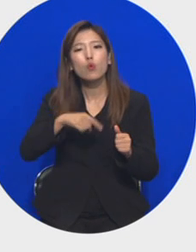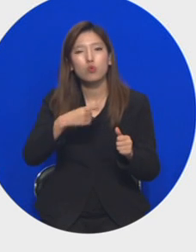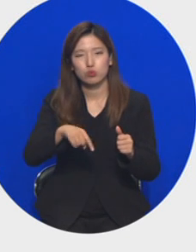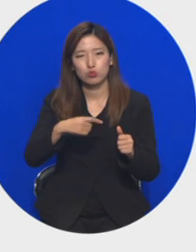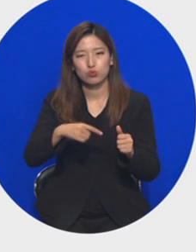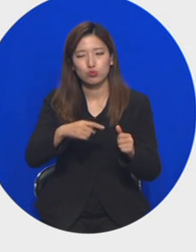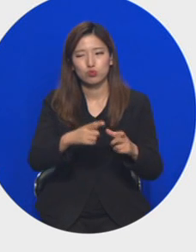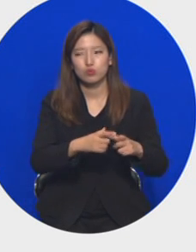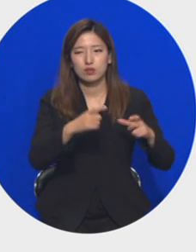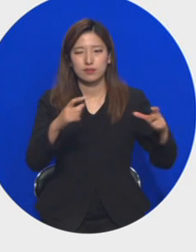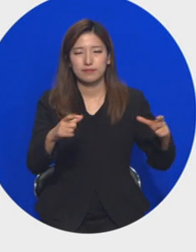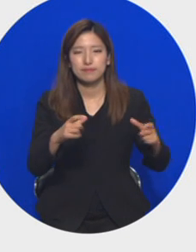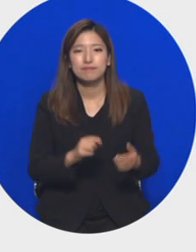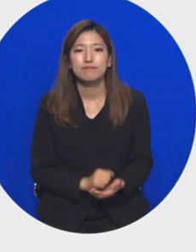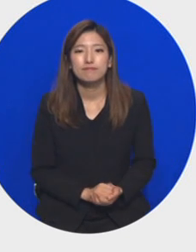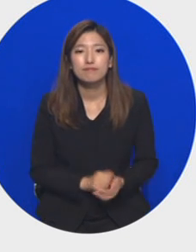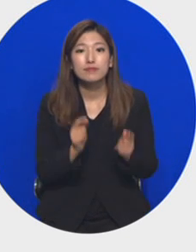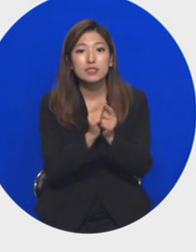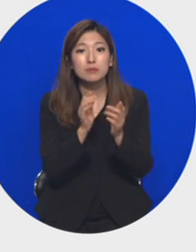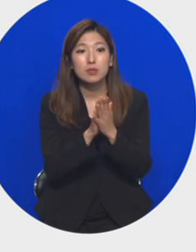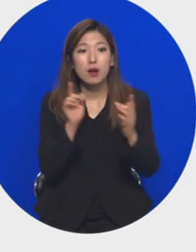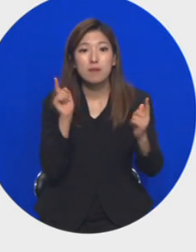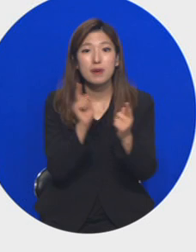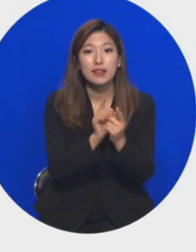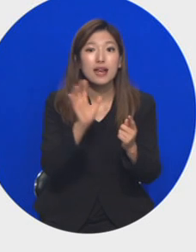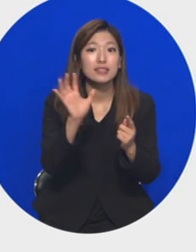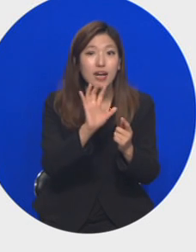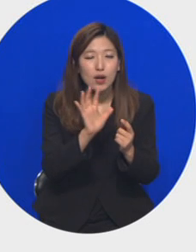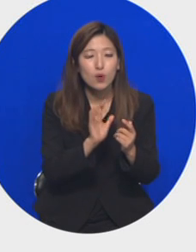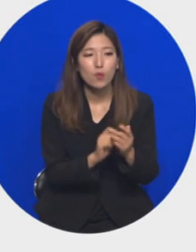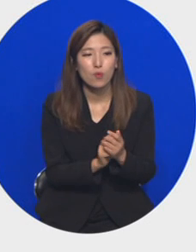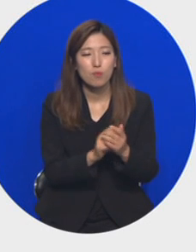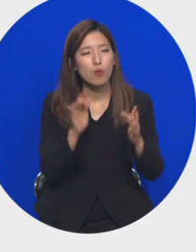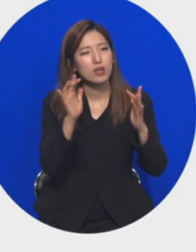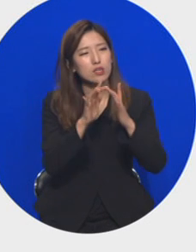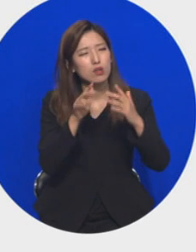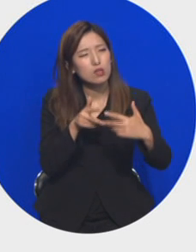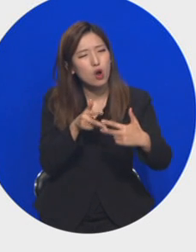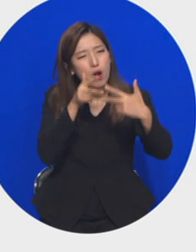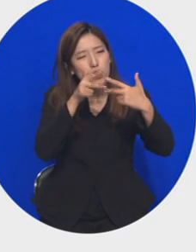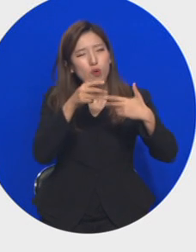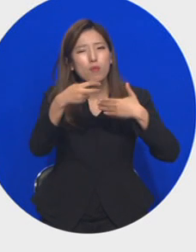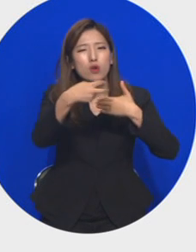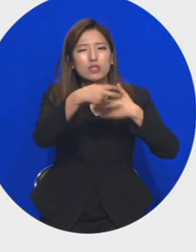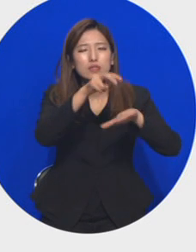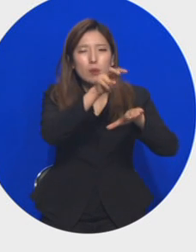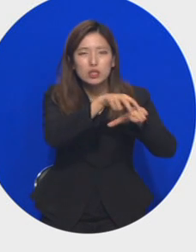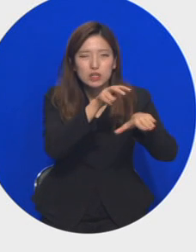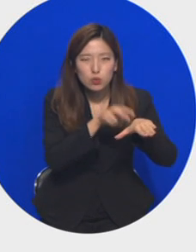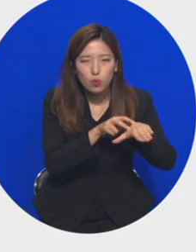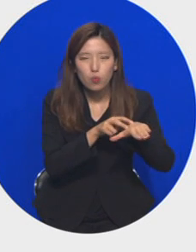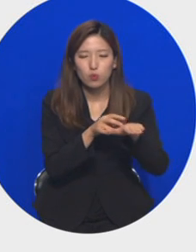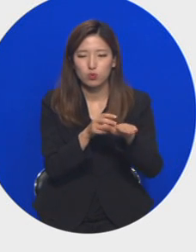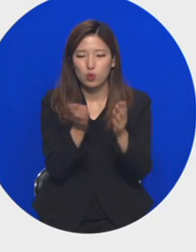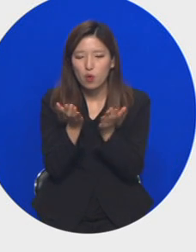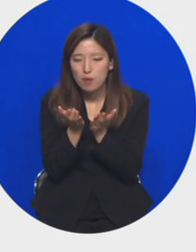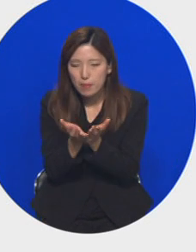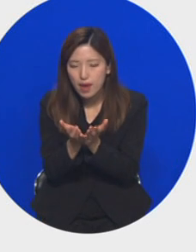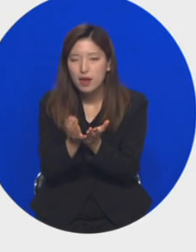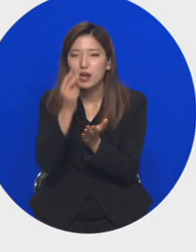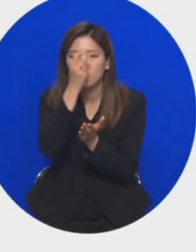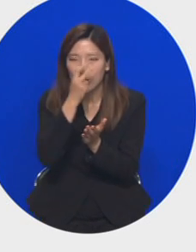전환 합니다 또 비대면 의료와 비대면 근무 등 비대면 산업을 육성하고 도로 항만 등 soc 관리 체계와